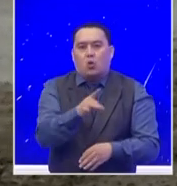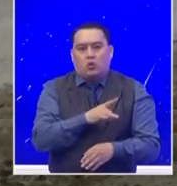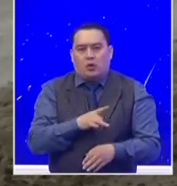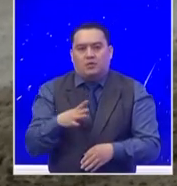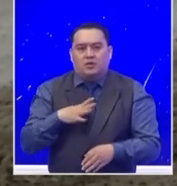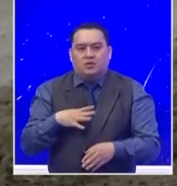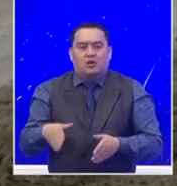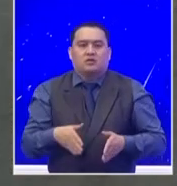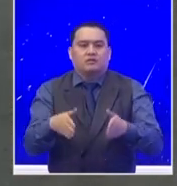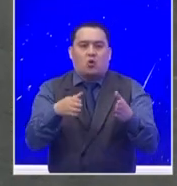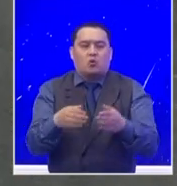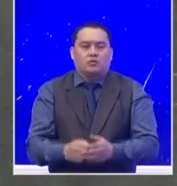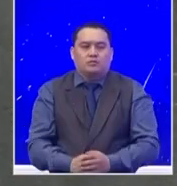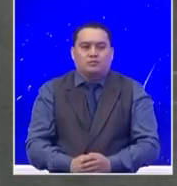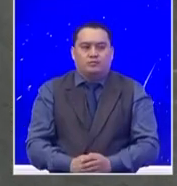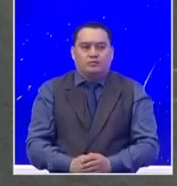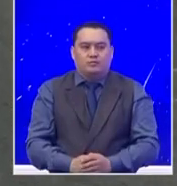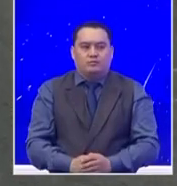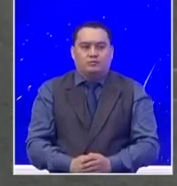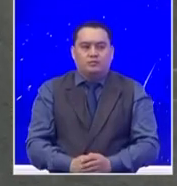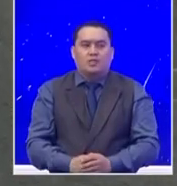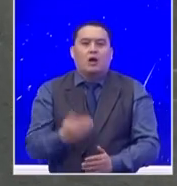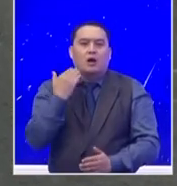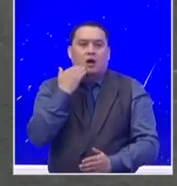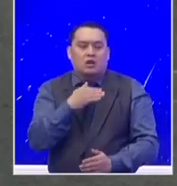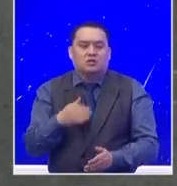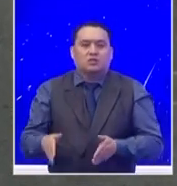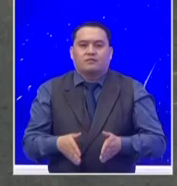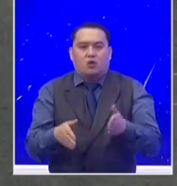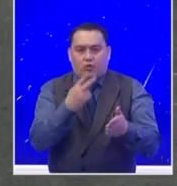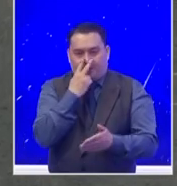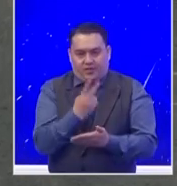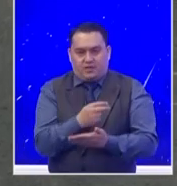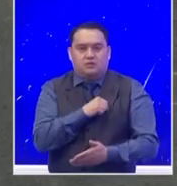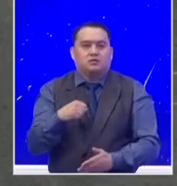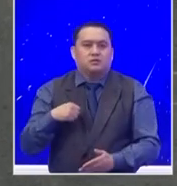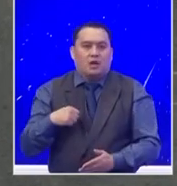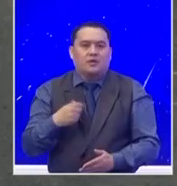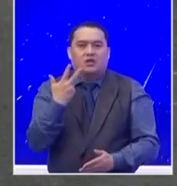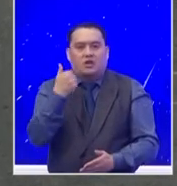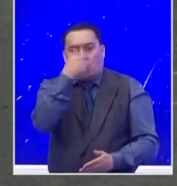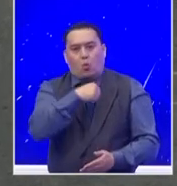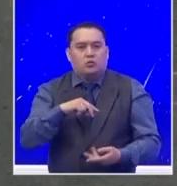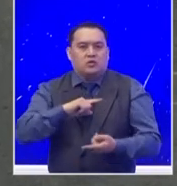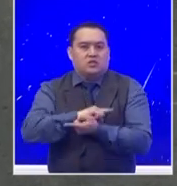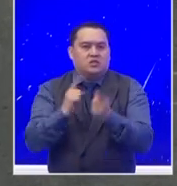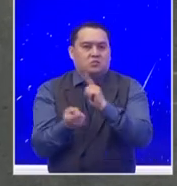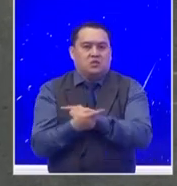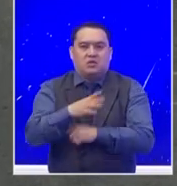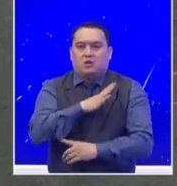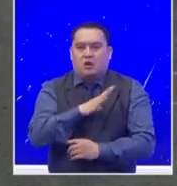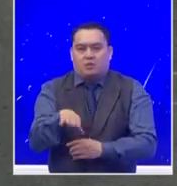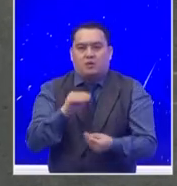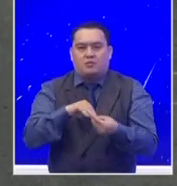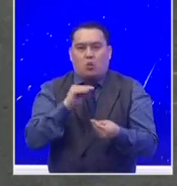так и транзитным авто. Качество дороги вы видите сами. За 3 года здесь мало что изменилось. За это время мы